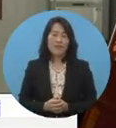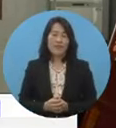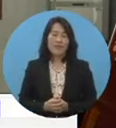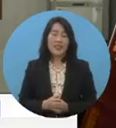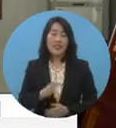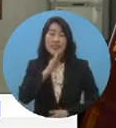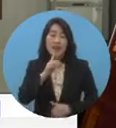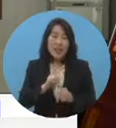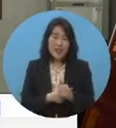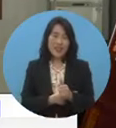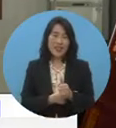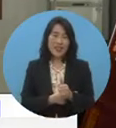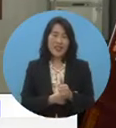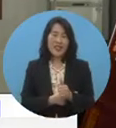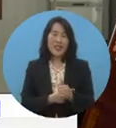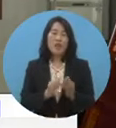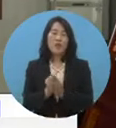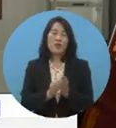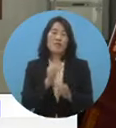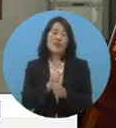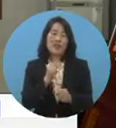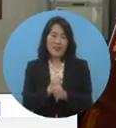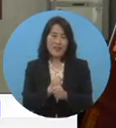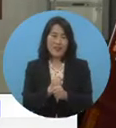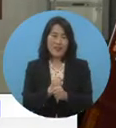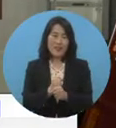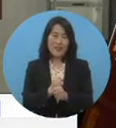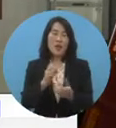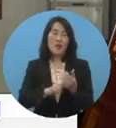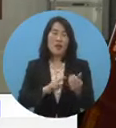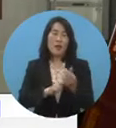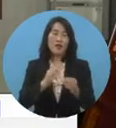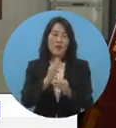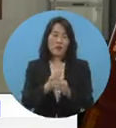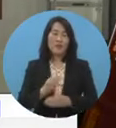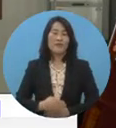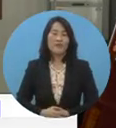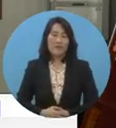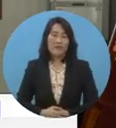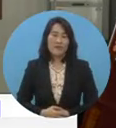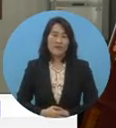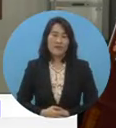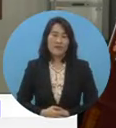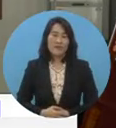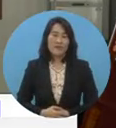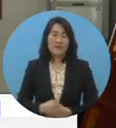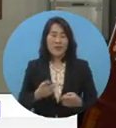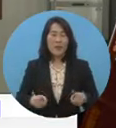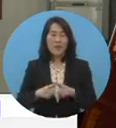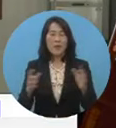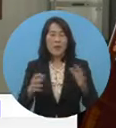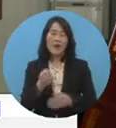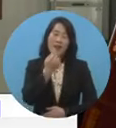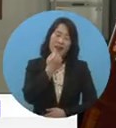그야말로 취향 정적인 그러한 비누를 제장 판매를 하고 있습니다 에 함께